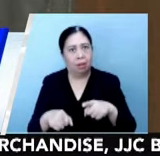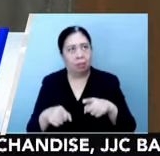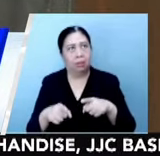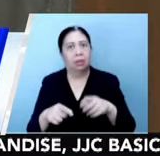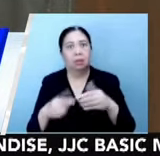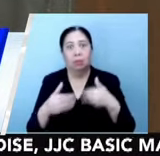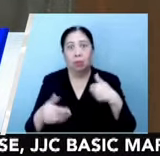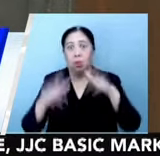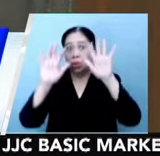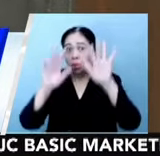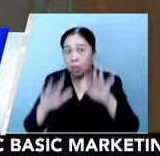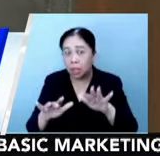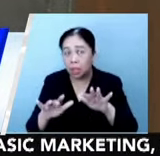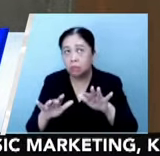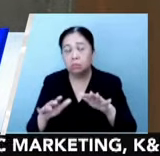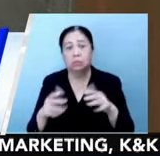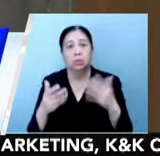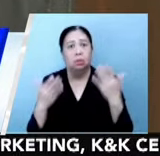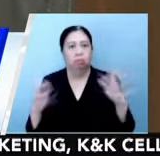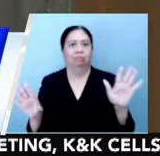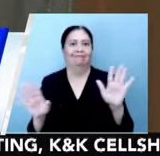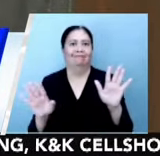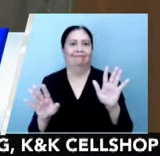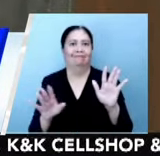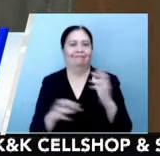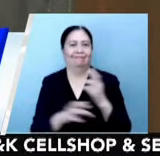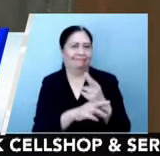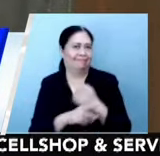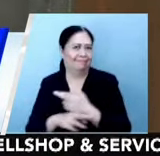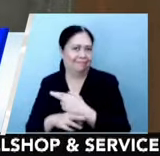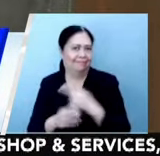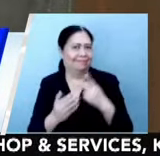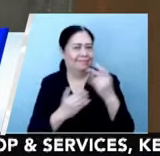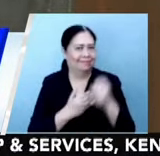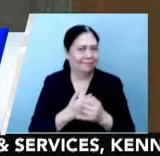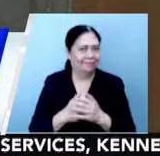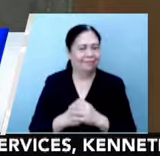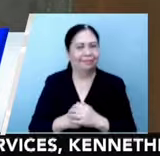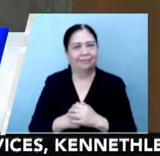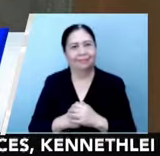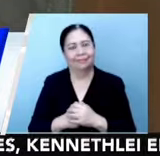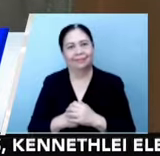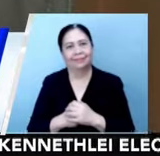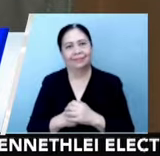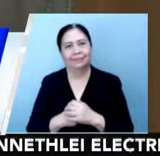ay natatapos na rin natin yung mga proyekto.